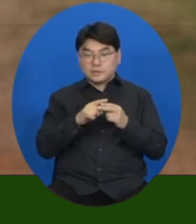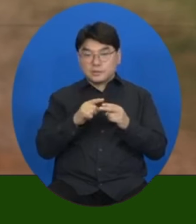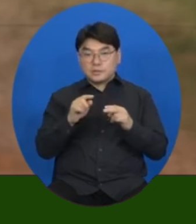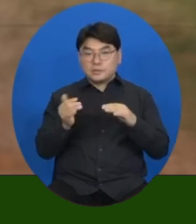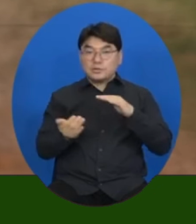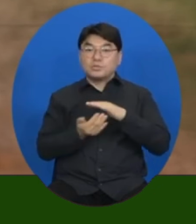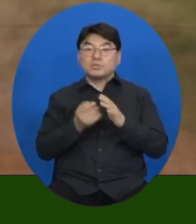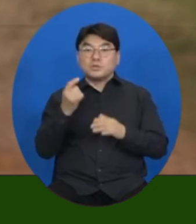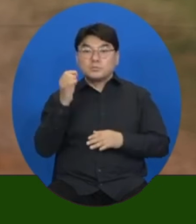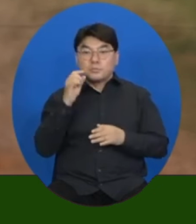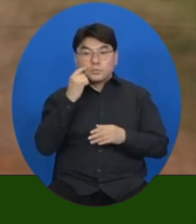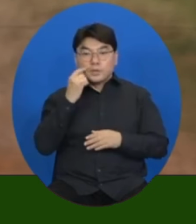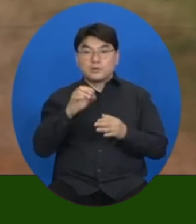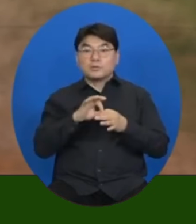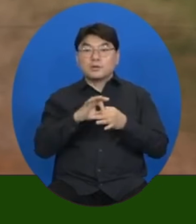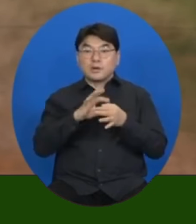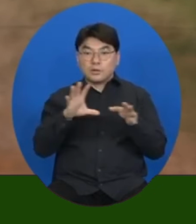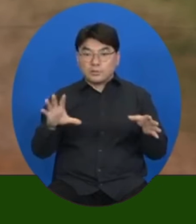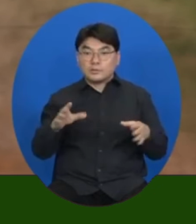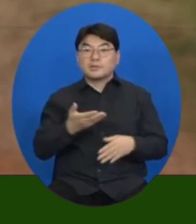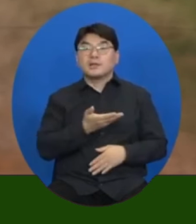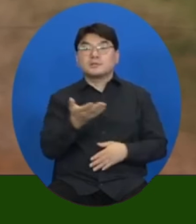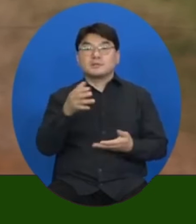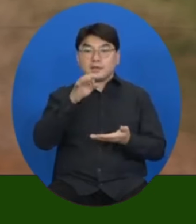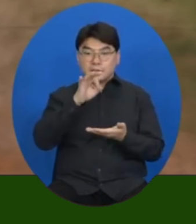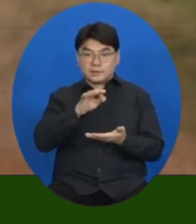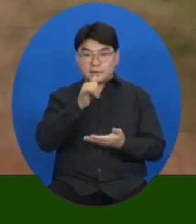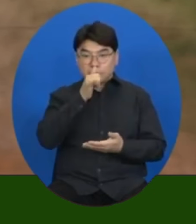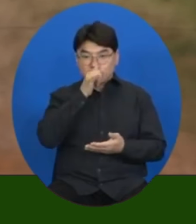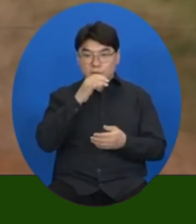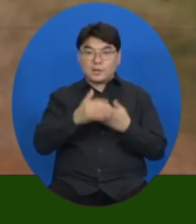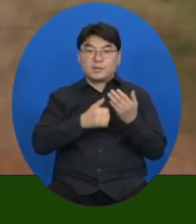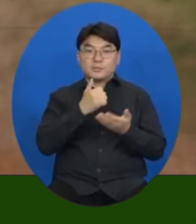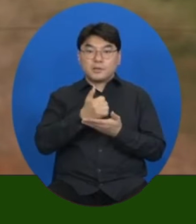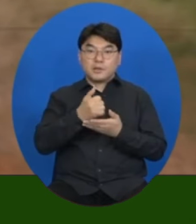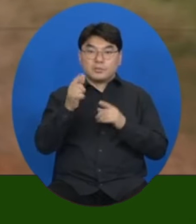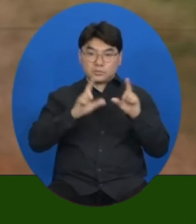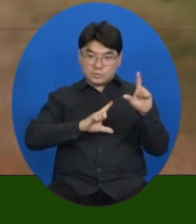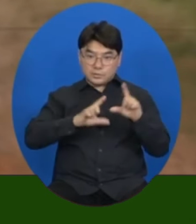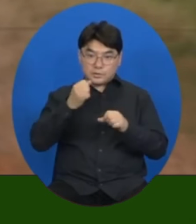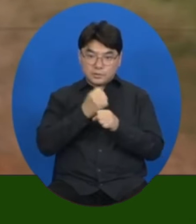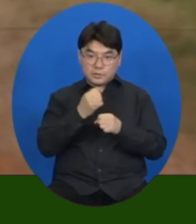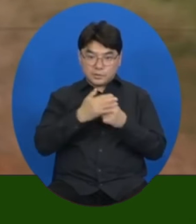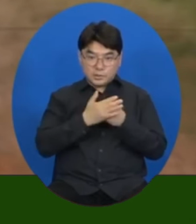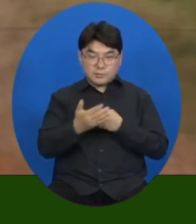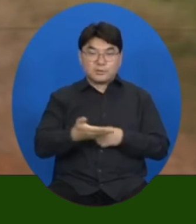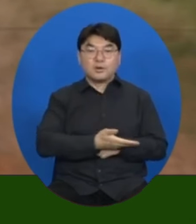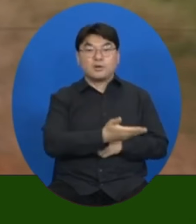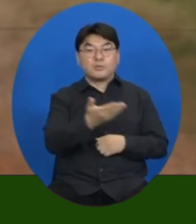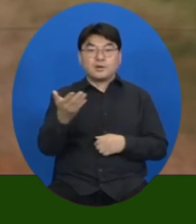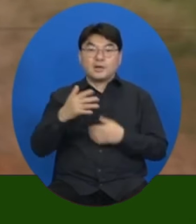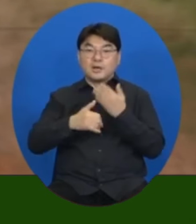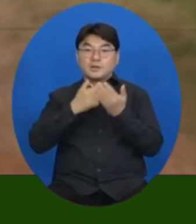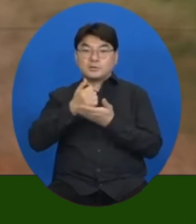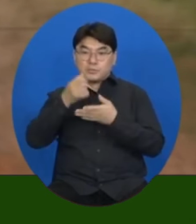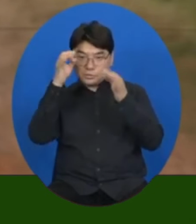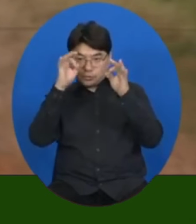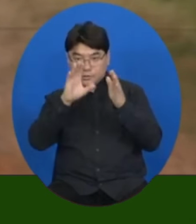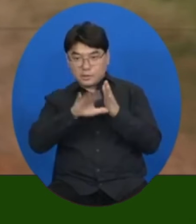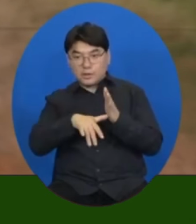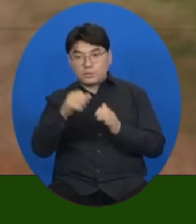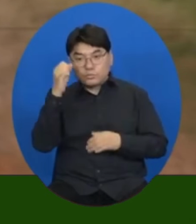당신은 여전히 가치가 있고 당신은 하나님의 형성으로 만들어졌기 때문에 여전히 하나님 보시기에 훌륭한